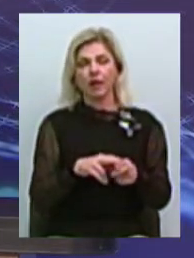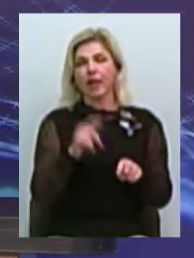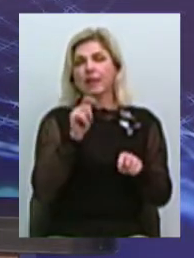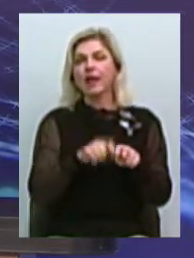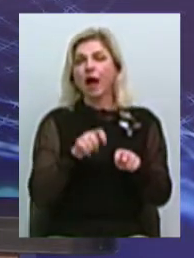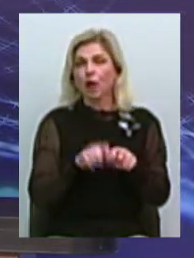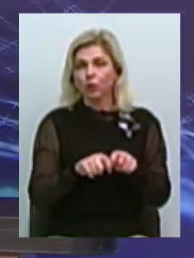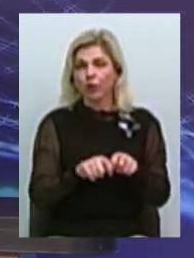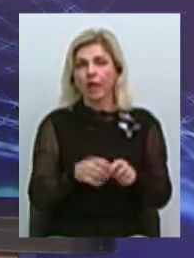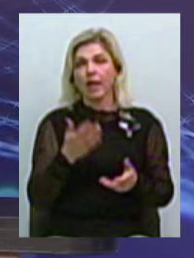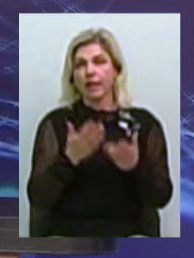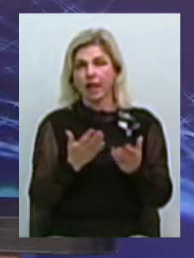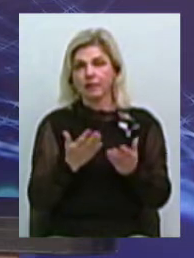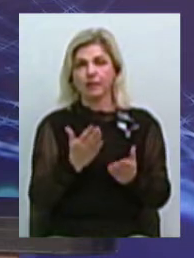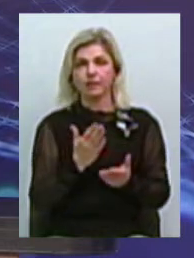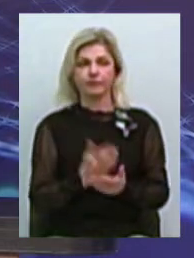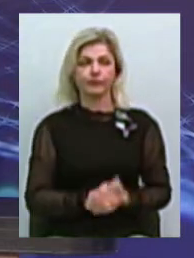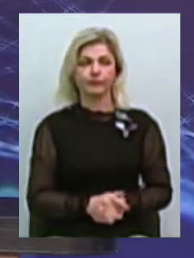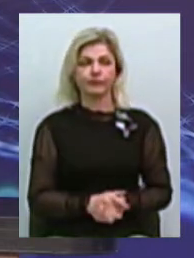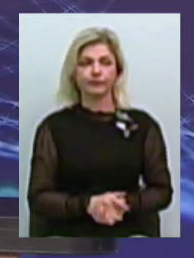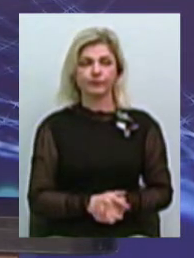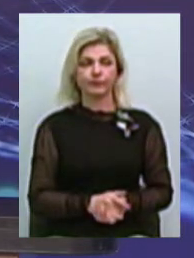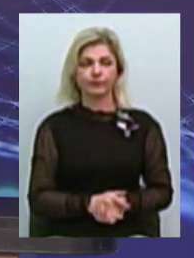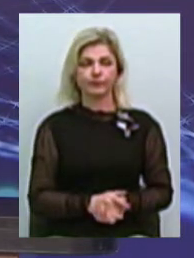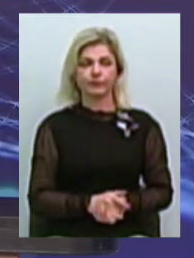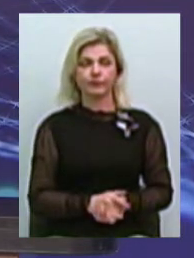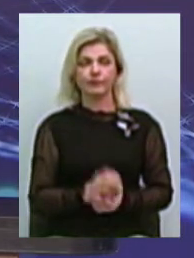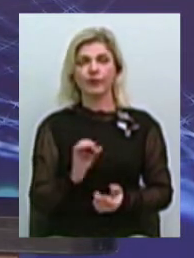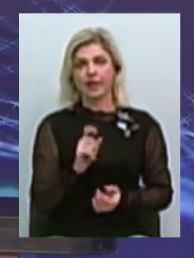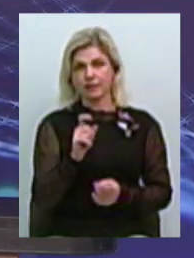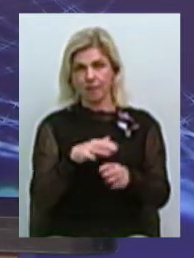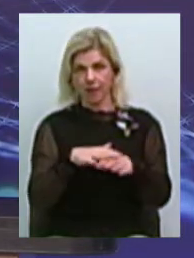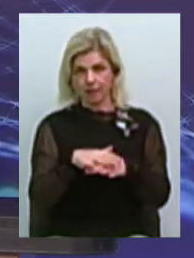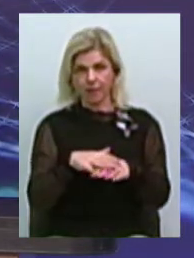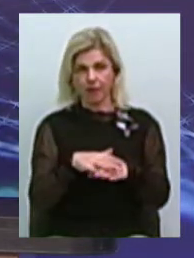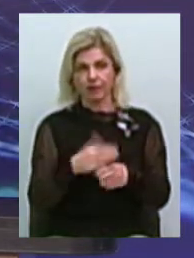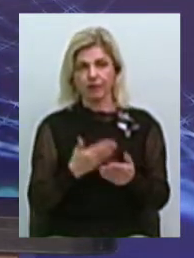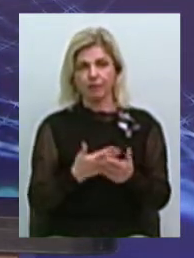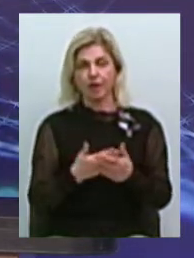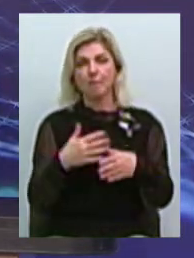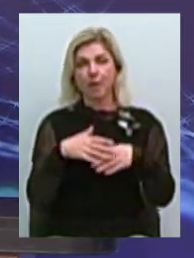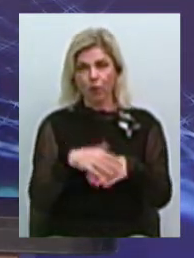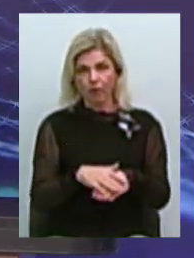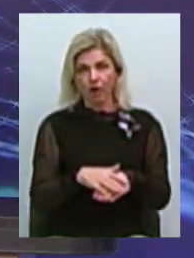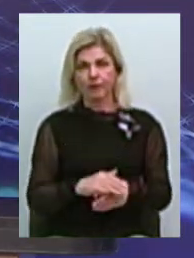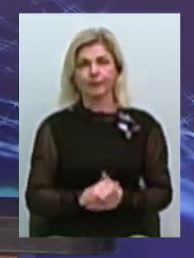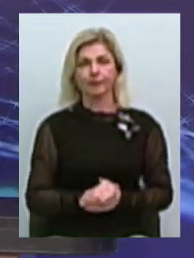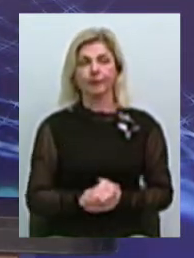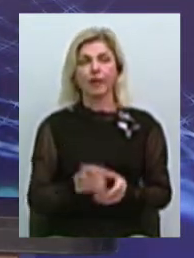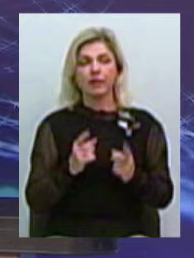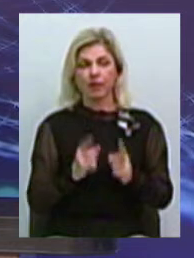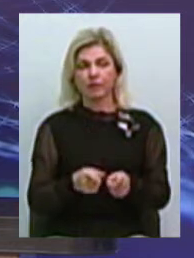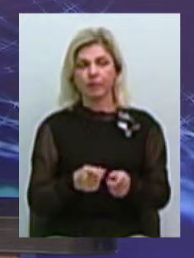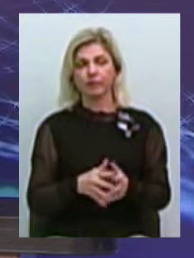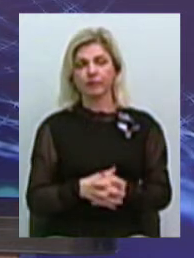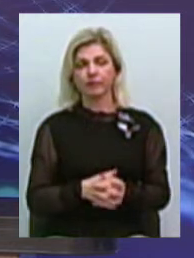Якщо скласти, скажімо, з математичної точки зору, от, підрахувати, то насправді я підгляну,